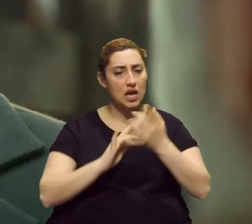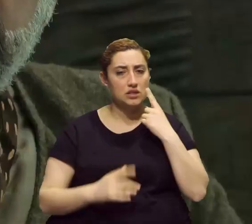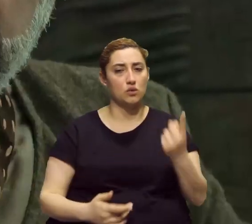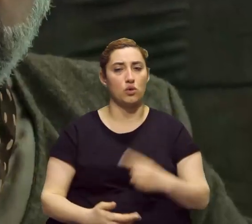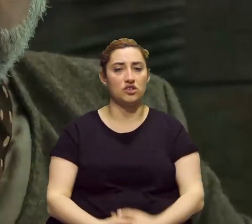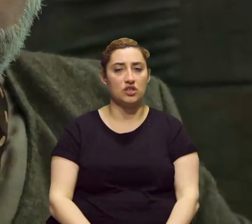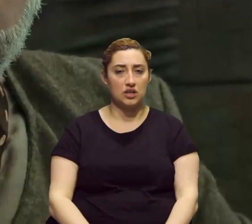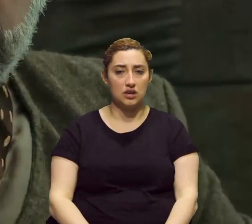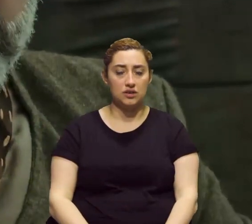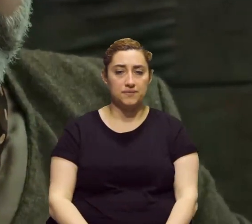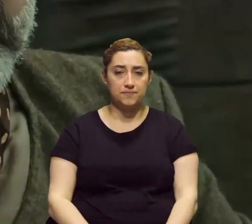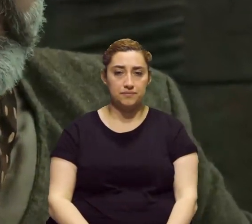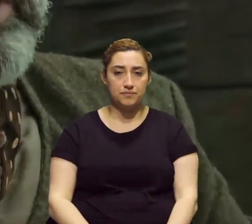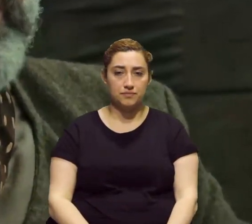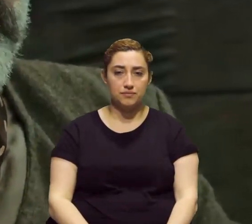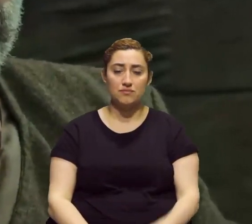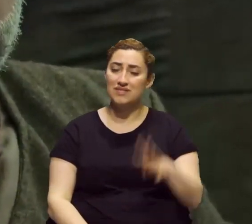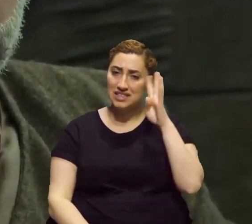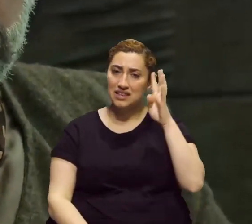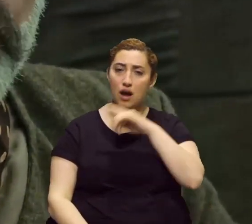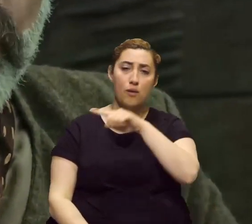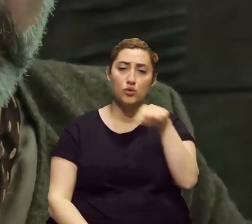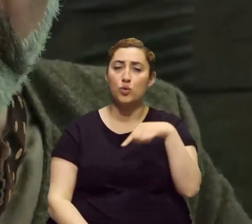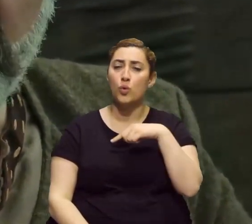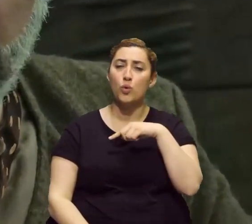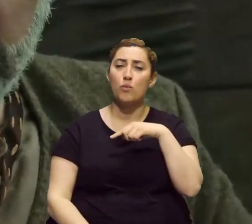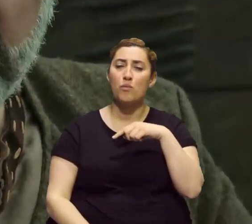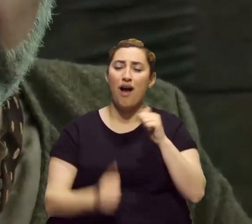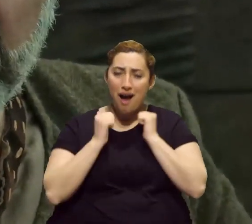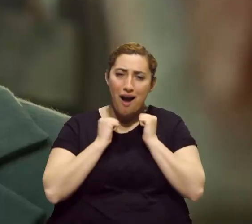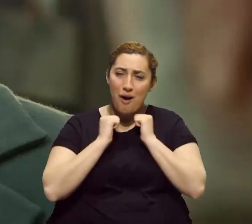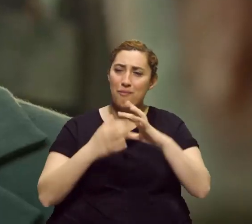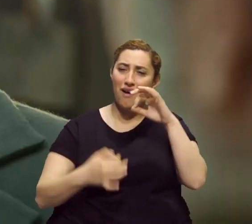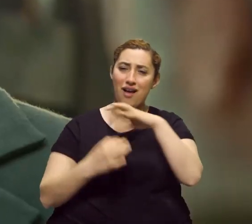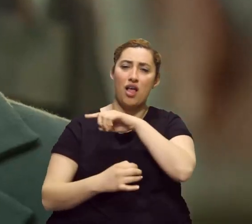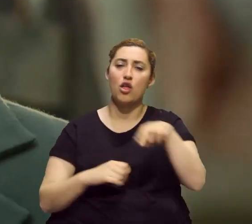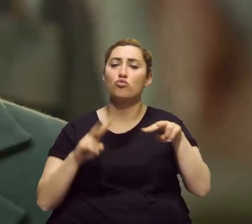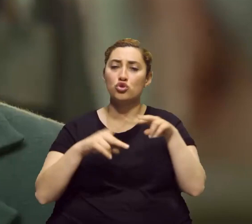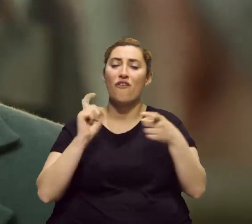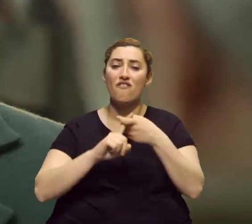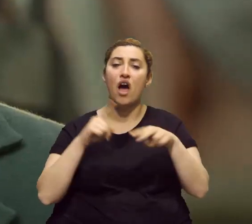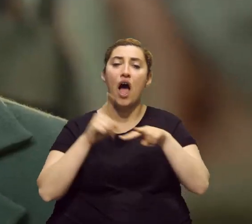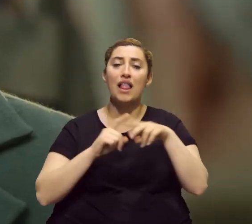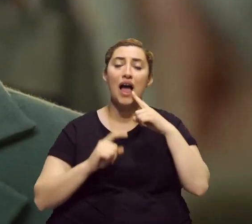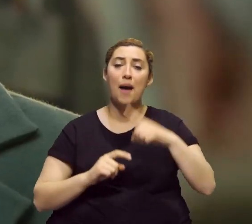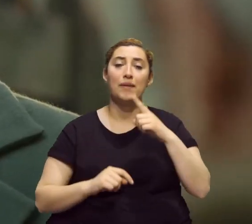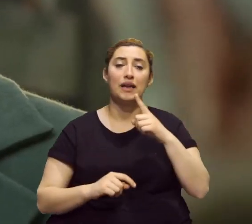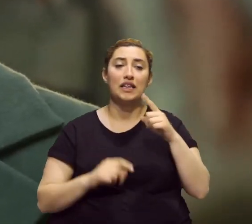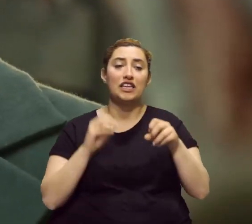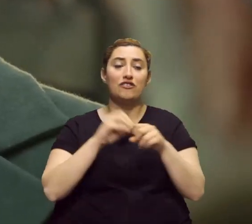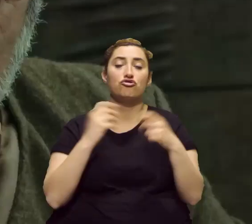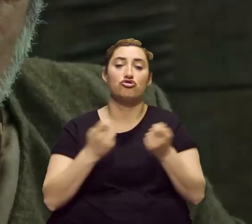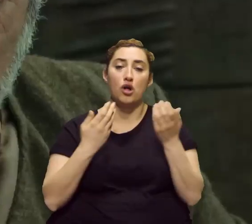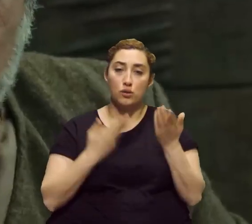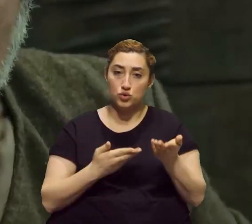çekecek. Limandalar. İstanbul'daki bütün hamallar Mustafa ve Ali amirimin